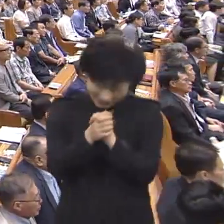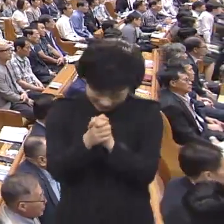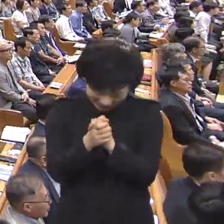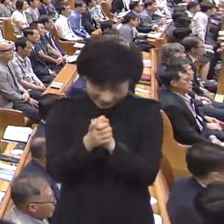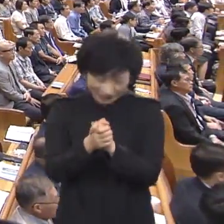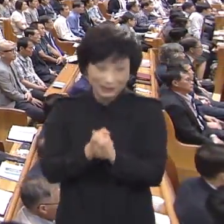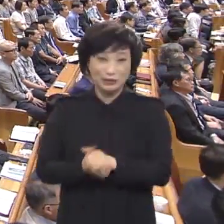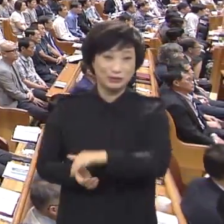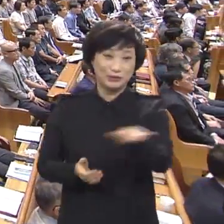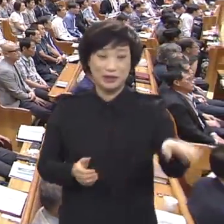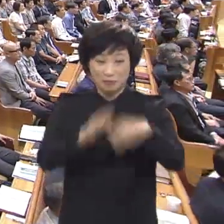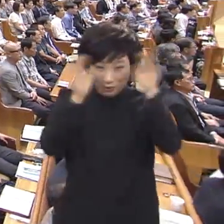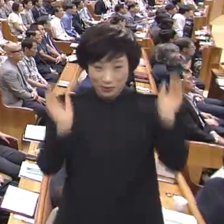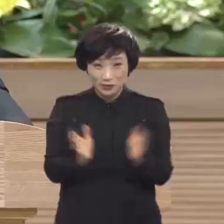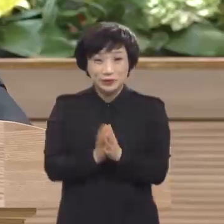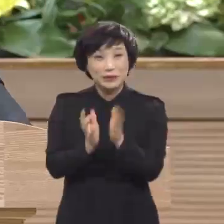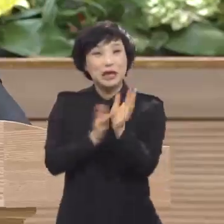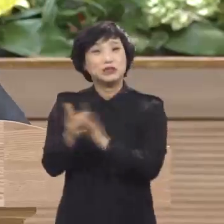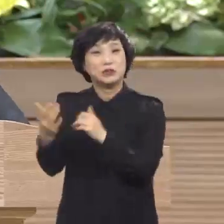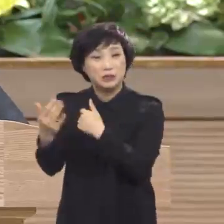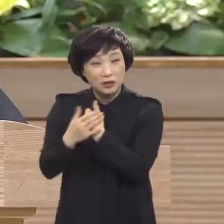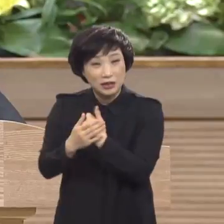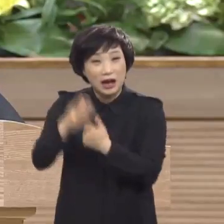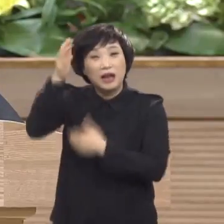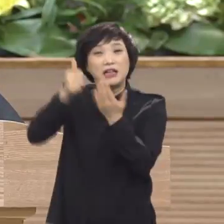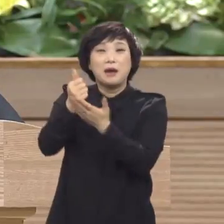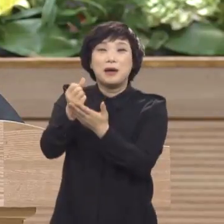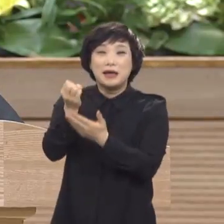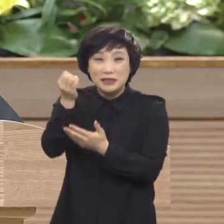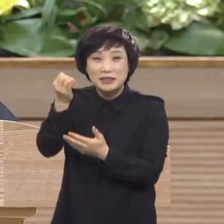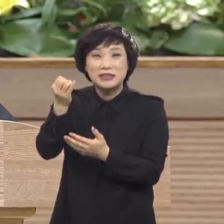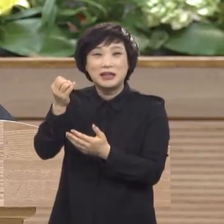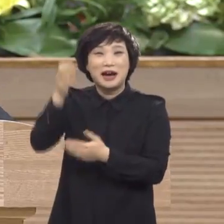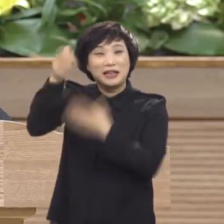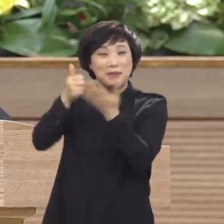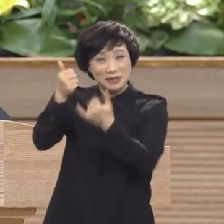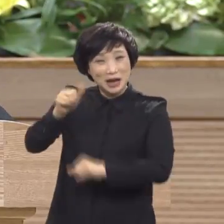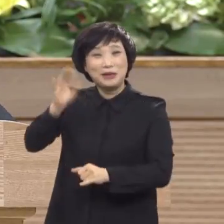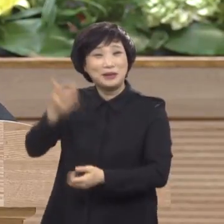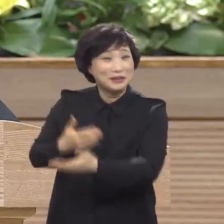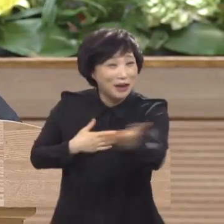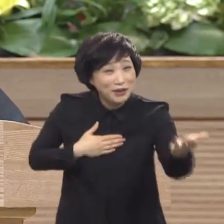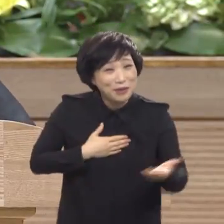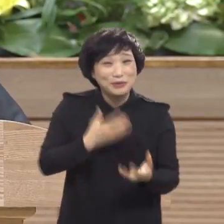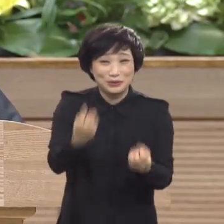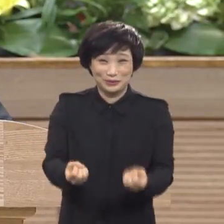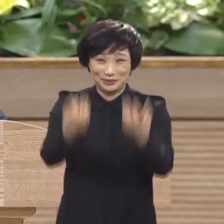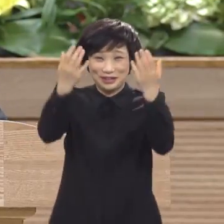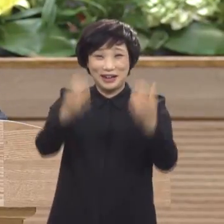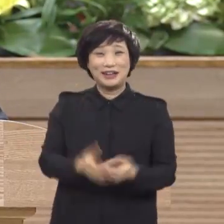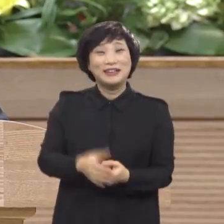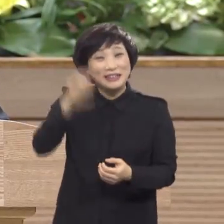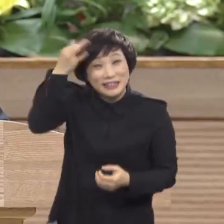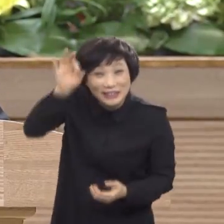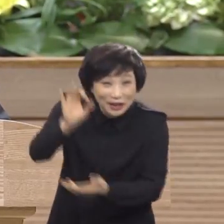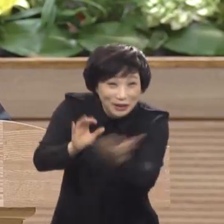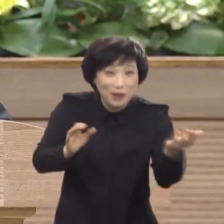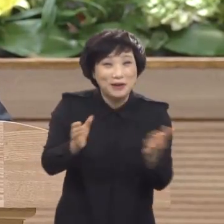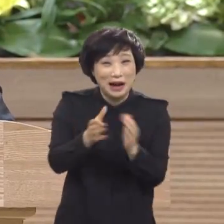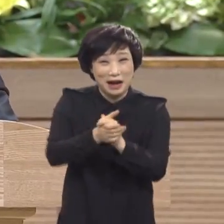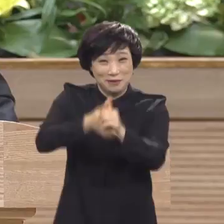네, 우리가 다 예수로 하나님의 종자가 된 것을 축하합니다. 인정하면 아멘